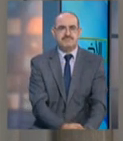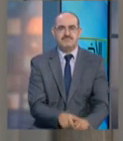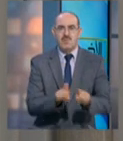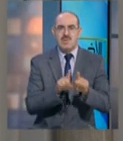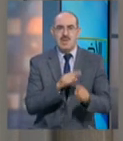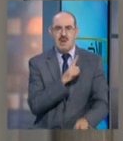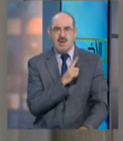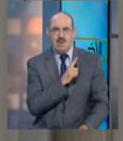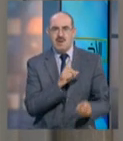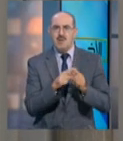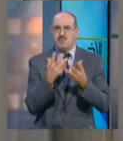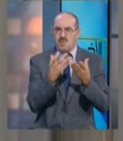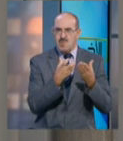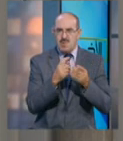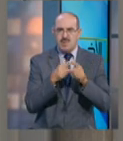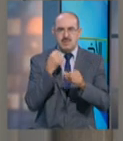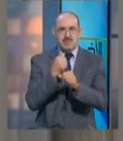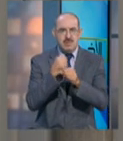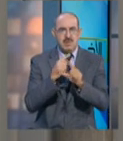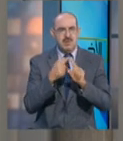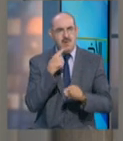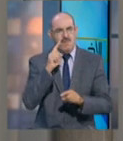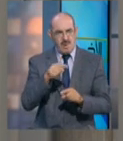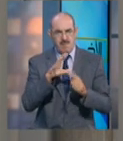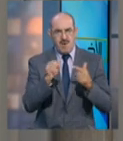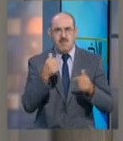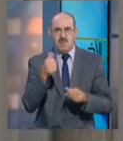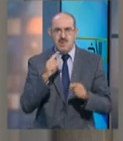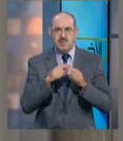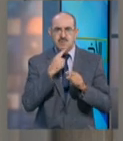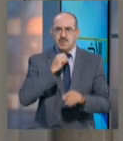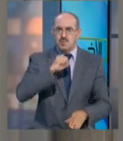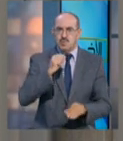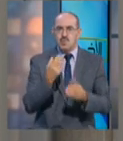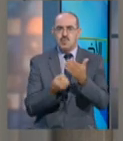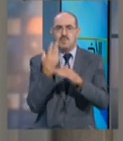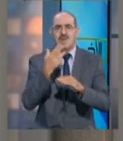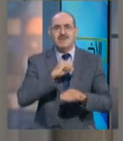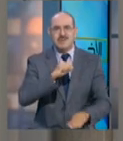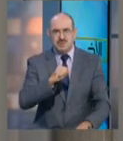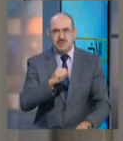هنالك أيضا الكثير من العمل يمكن إنجازه في ميدان الطاقات المتجددة،